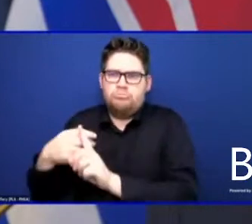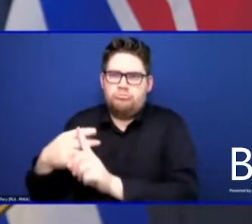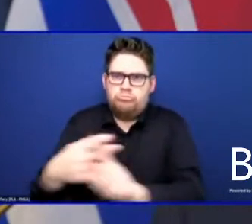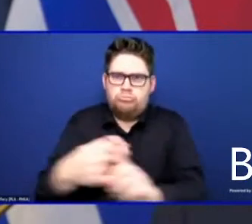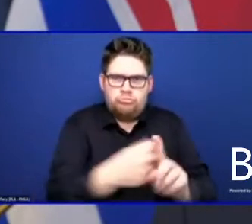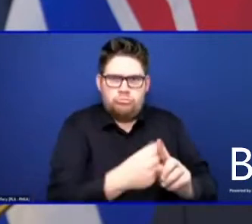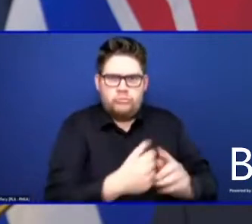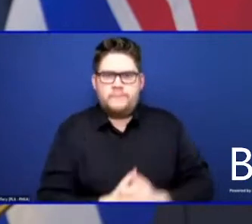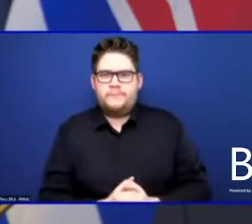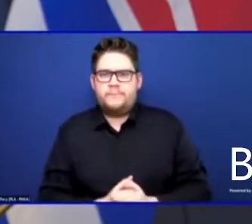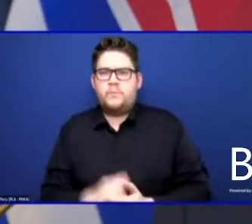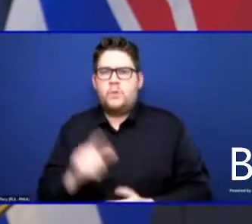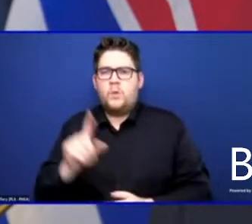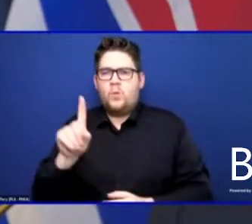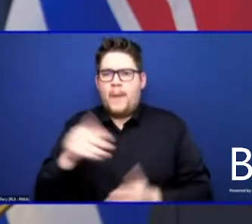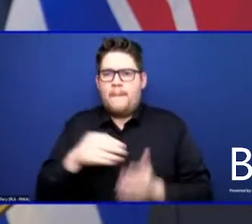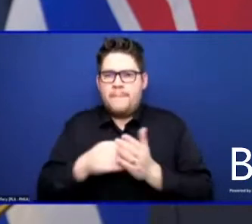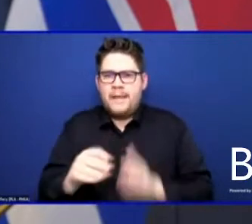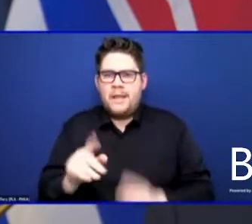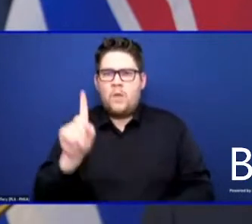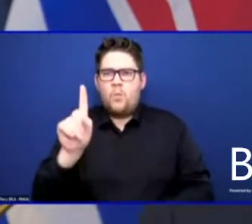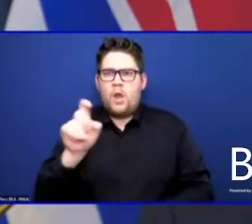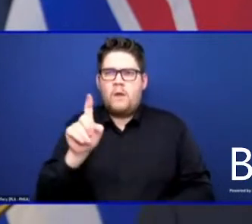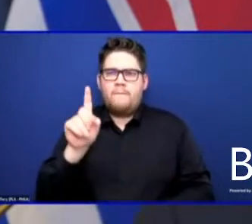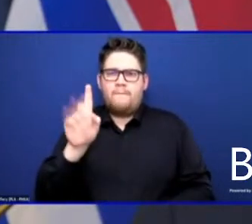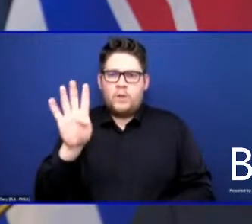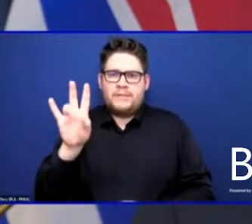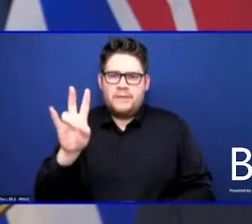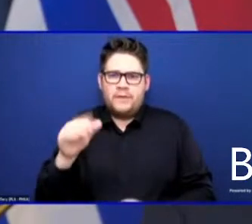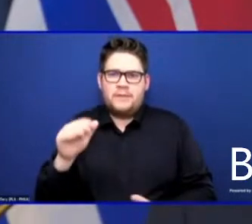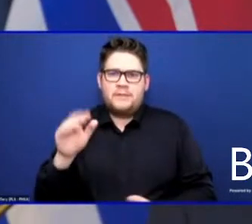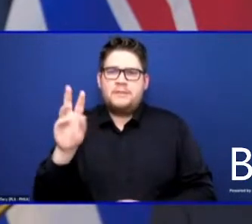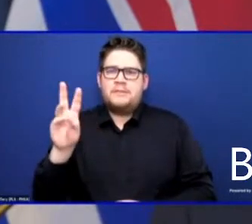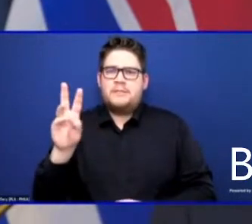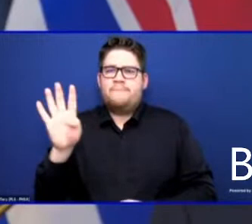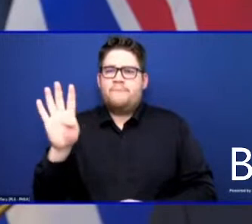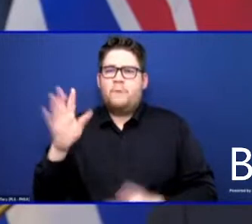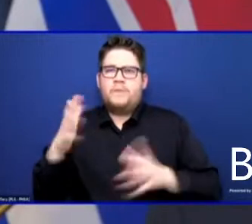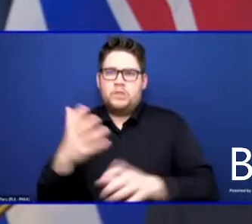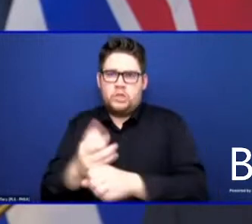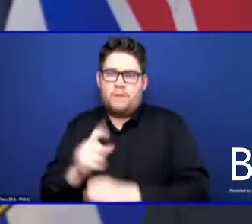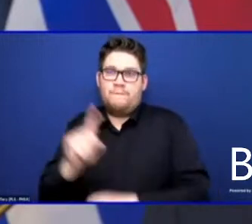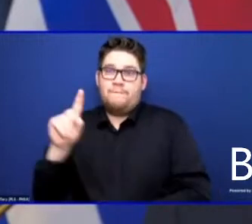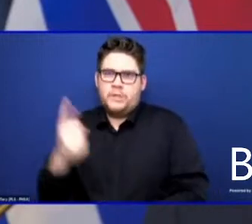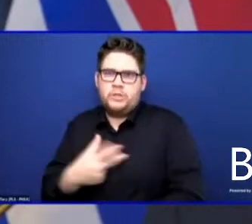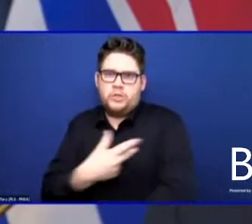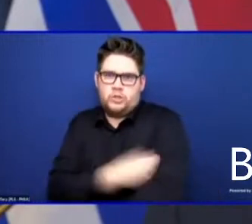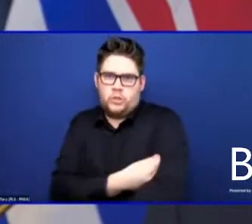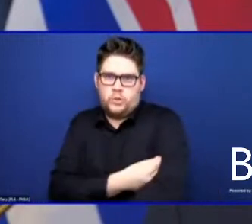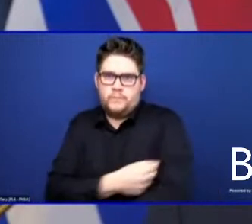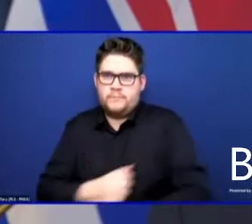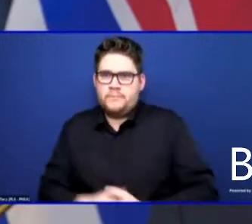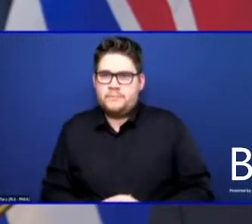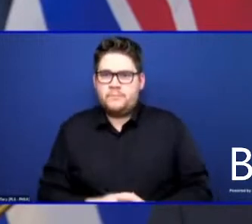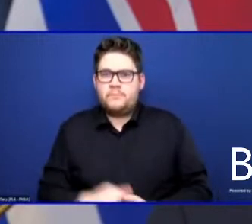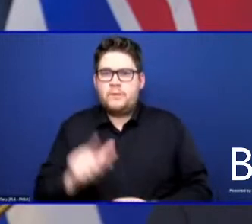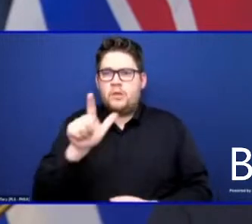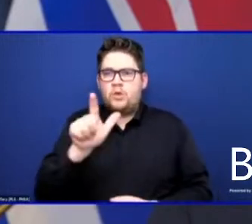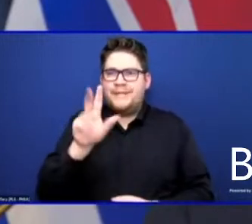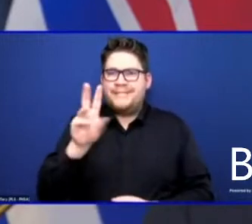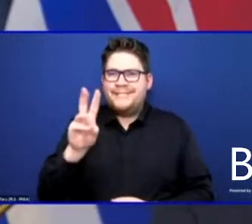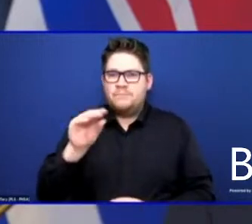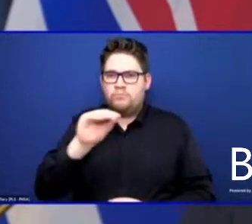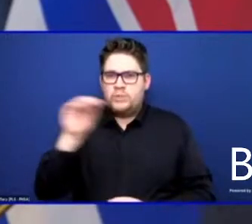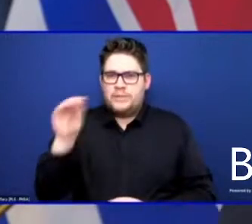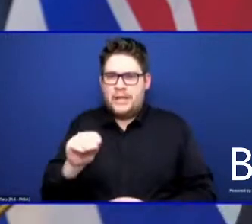部是66个还有1例是国际上获得的那目前为止住院已经409例了重